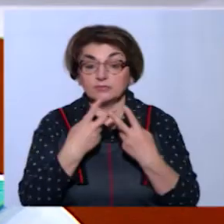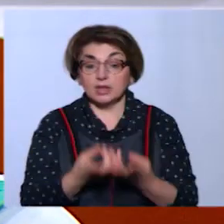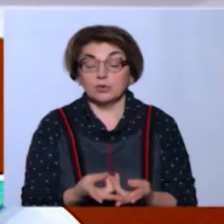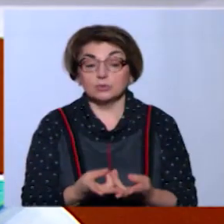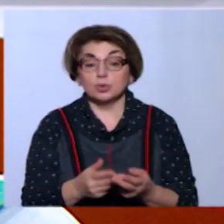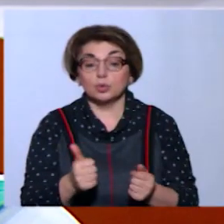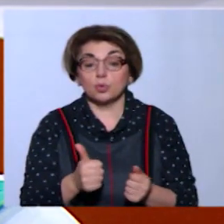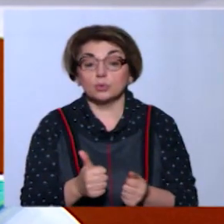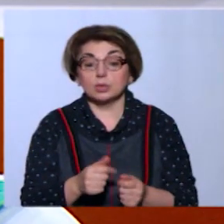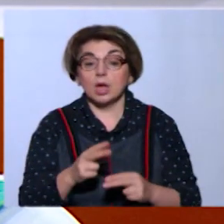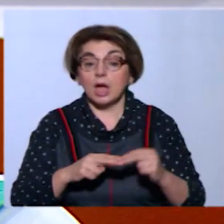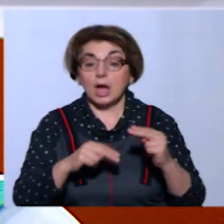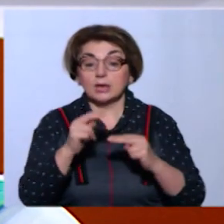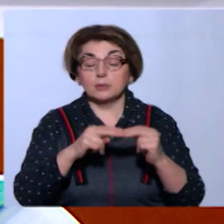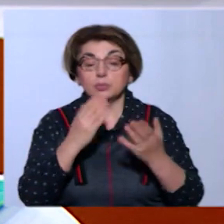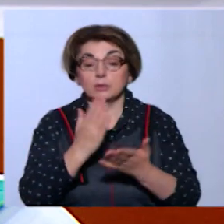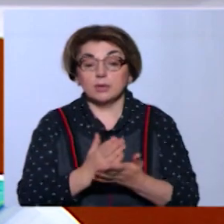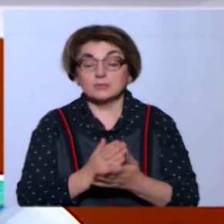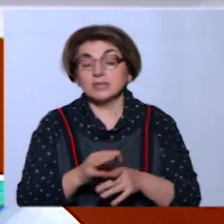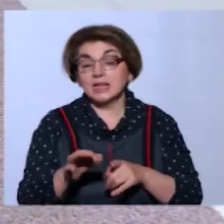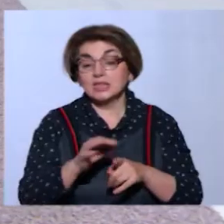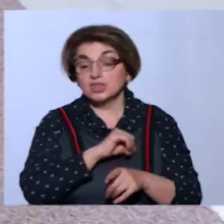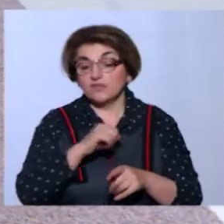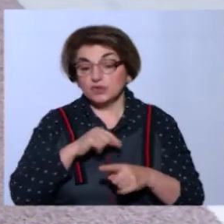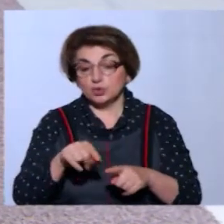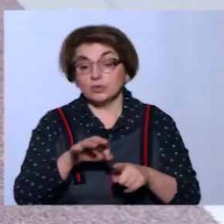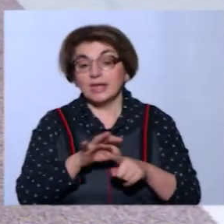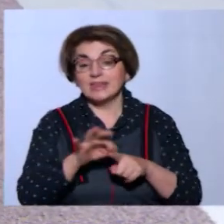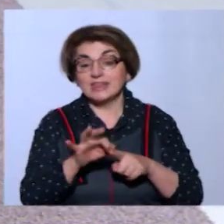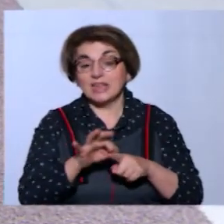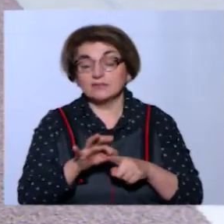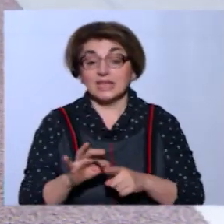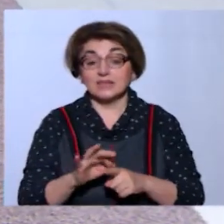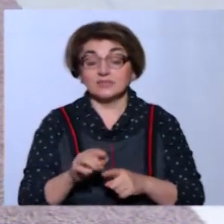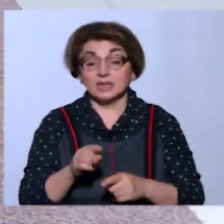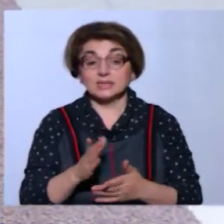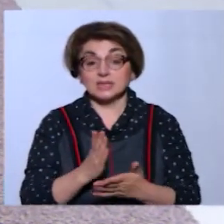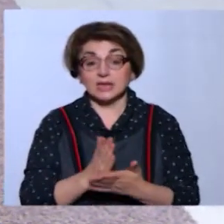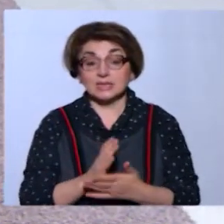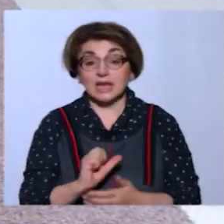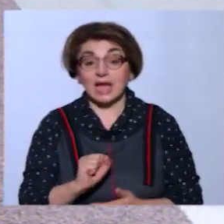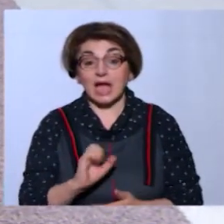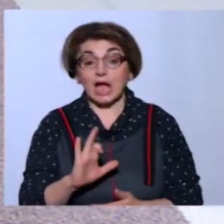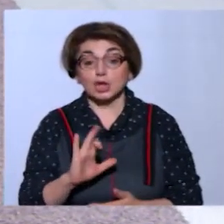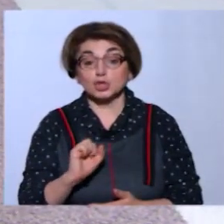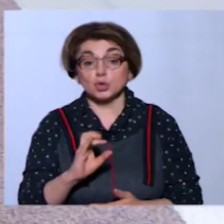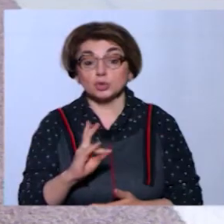განვიხილოთ, როგორი აგებულება აქვს ნერვს. ნერვი ეს არის